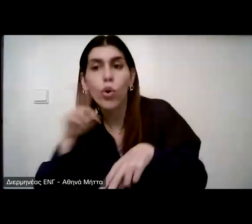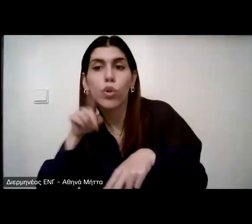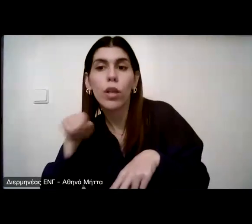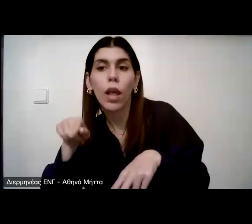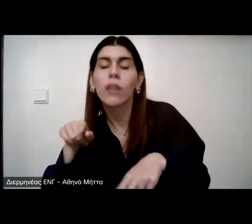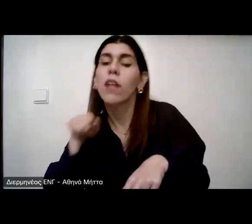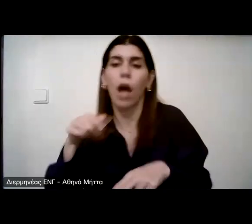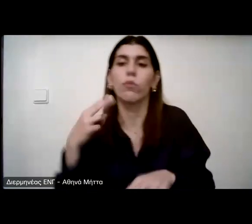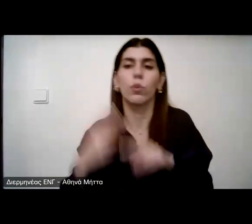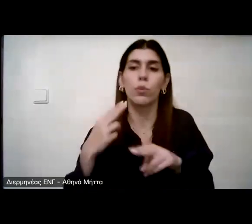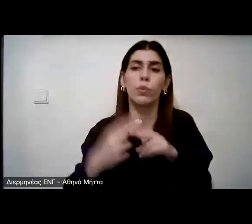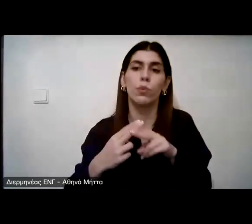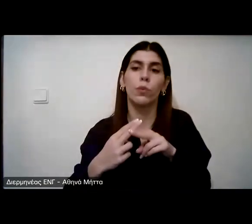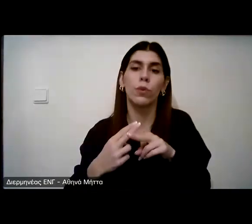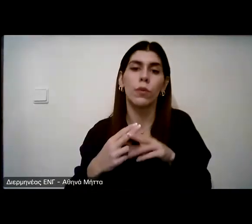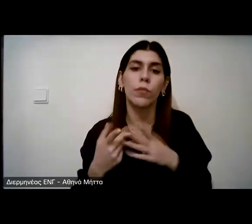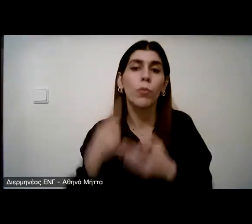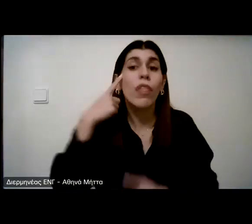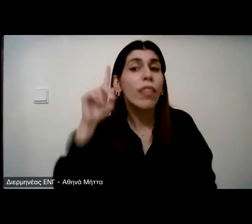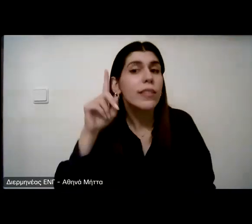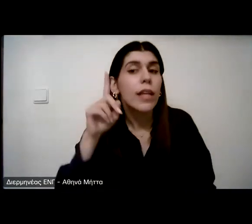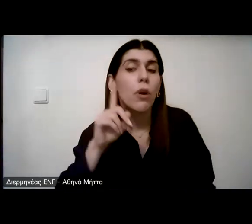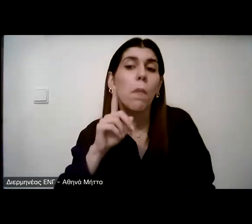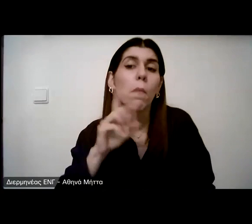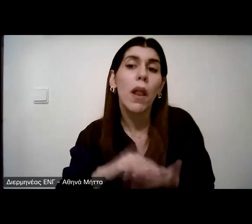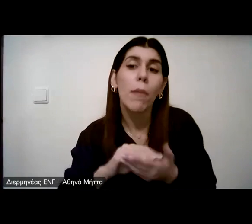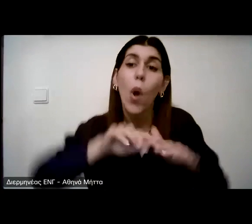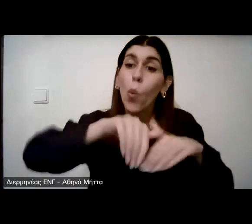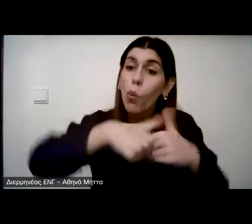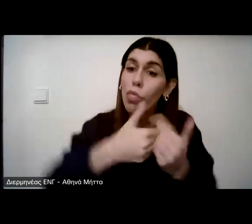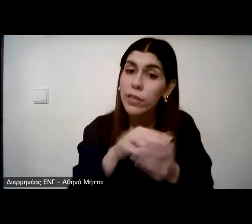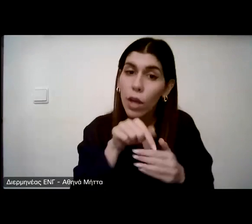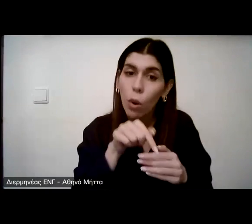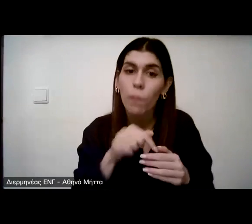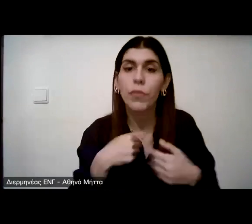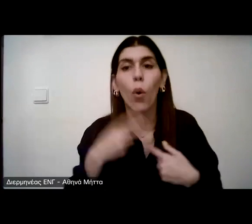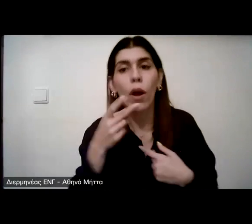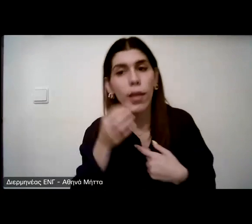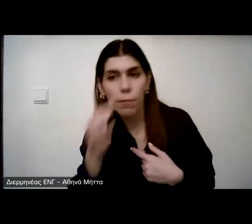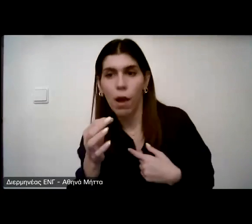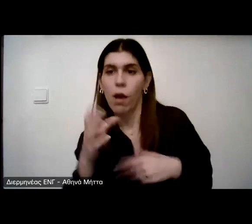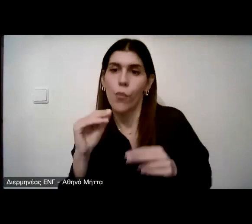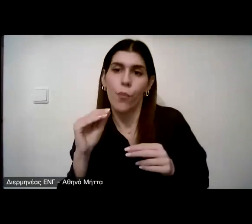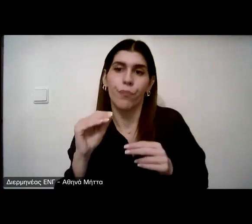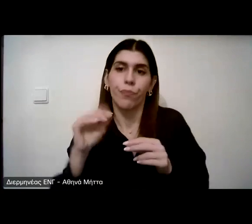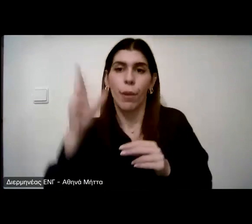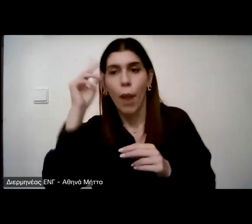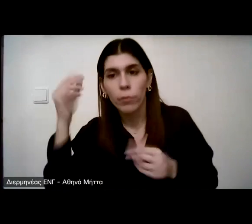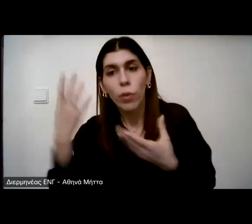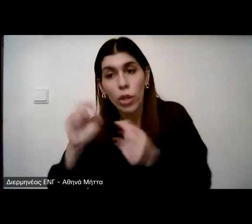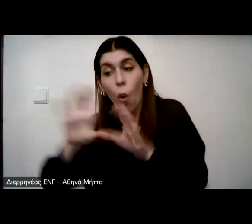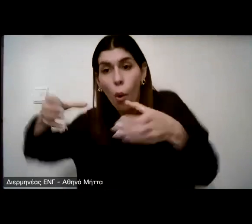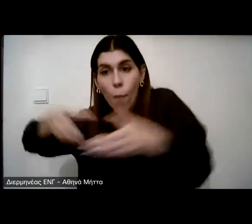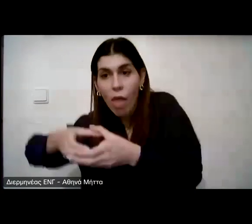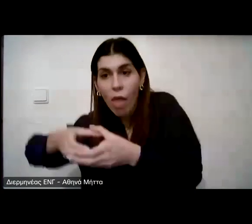αν λέω τώρα, το ουδέτερο γένος που σας είπα στο Πανεπιστήμιο Κρήτης, έχω δει σε κάποιες συλλογικότητες φοιτητών μόνο, ή αν αυτά